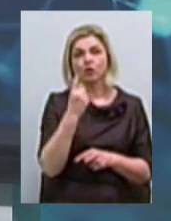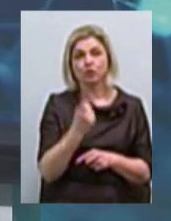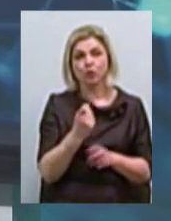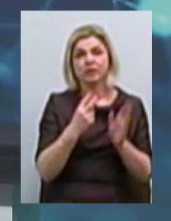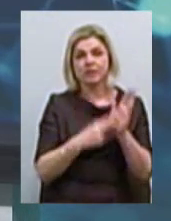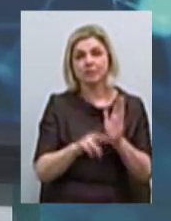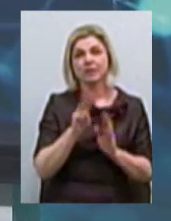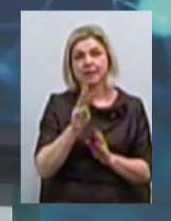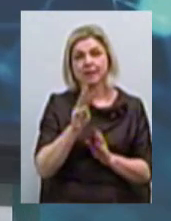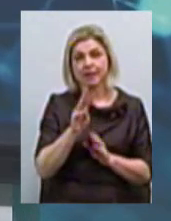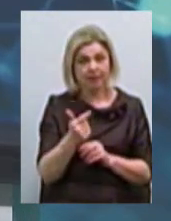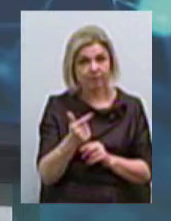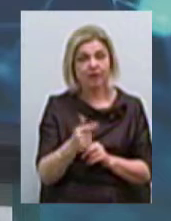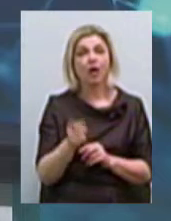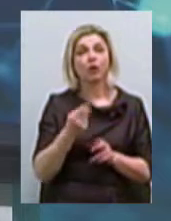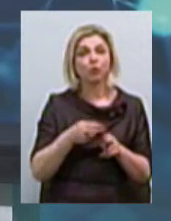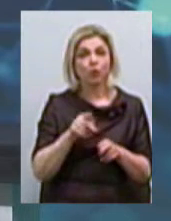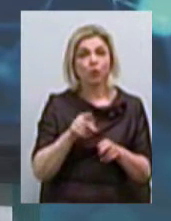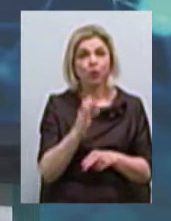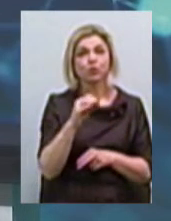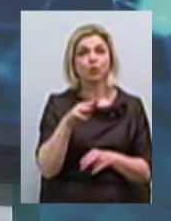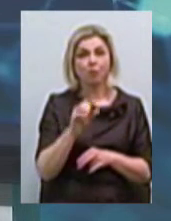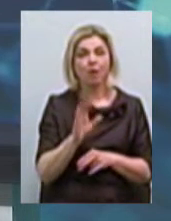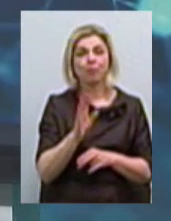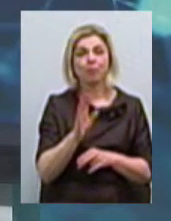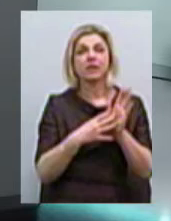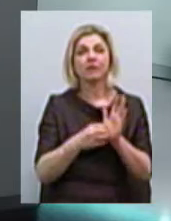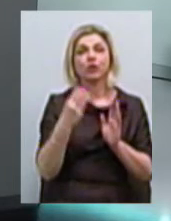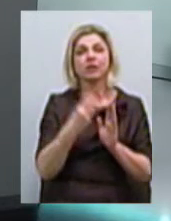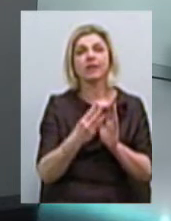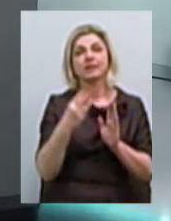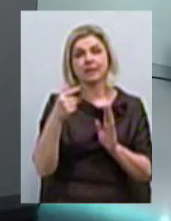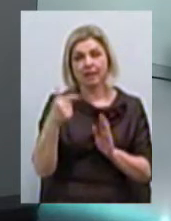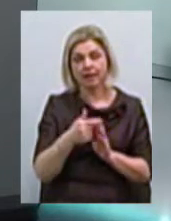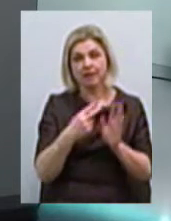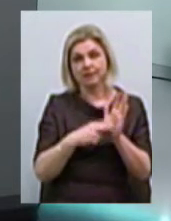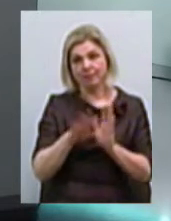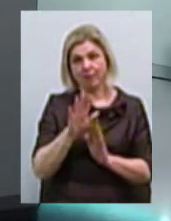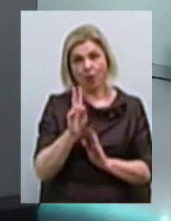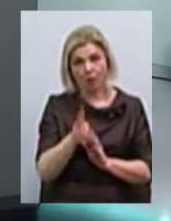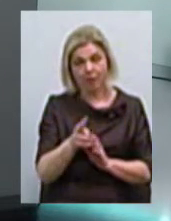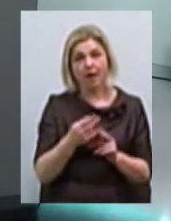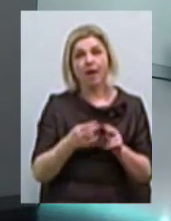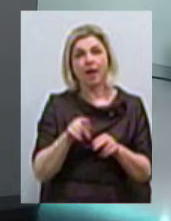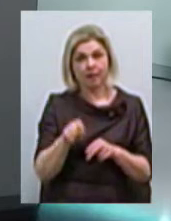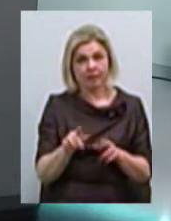4173 гривні, тому ця сума буде складати 930 гривень 75 копійок. У цьому